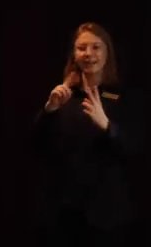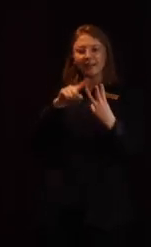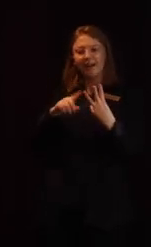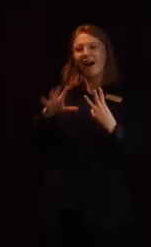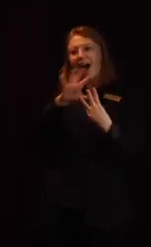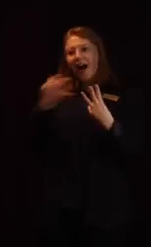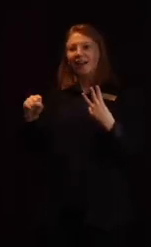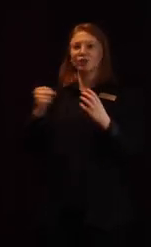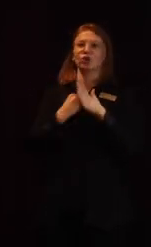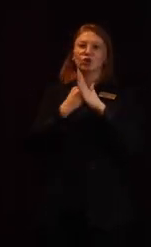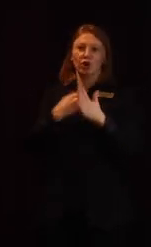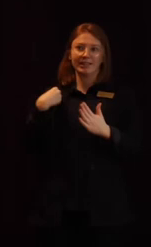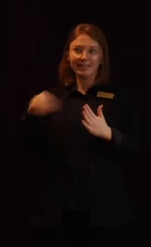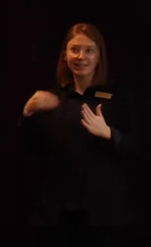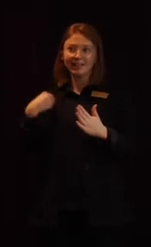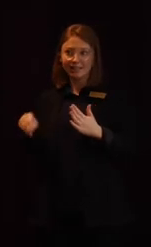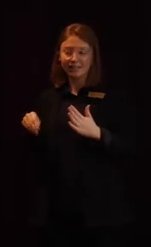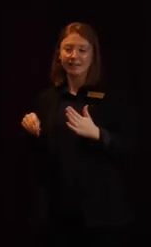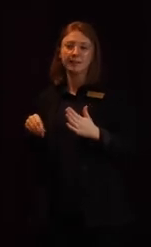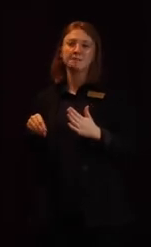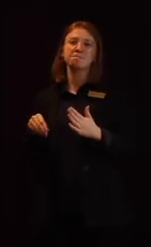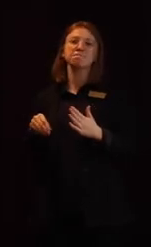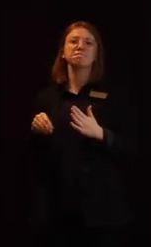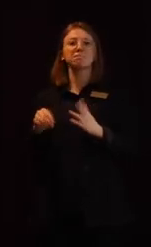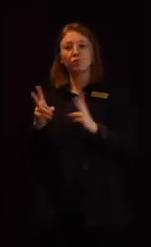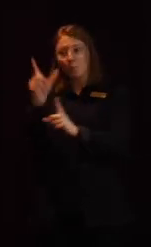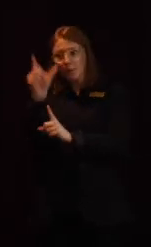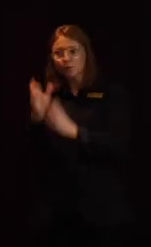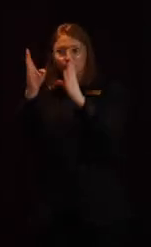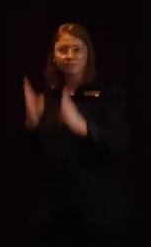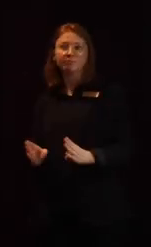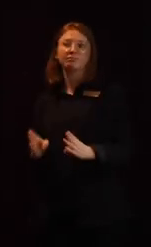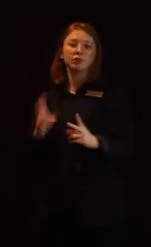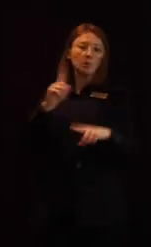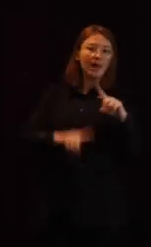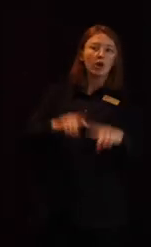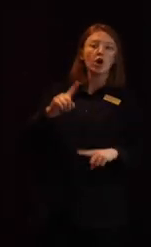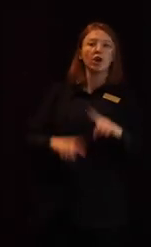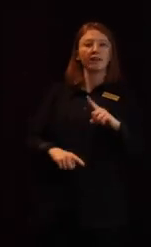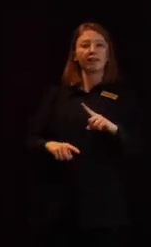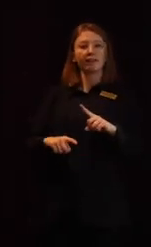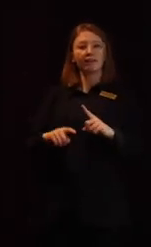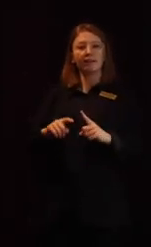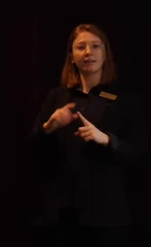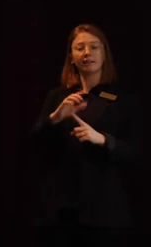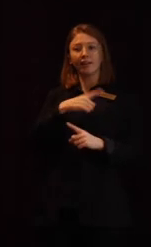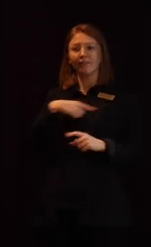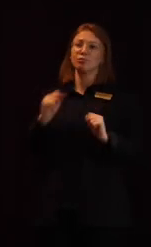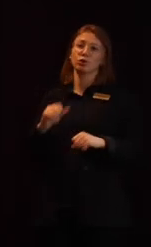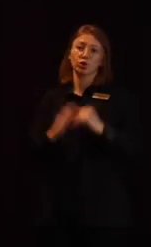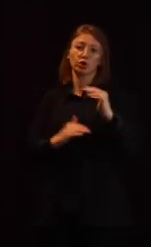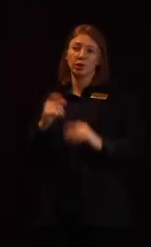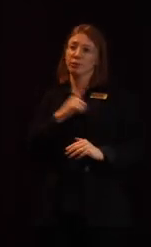stöd av som person och som anhörig med sällsynta diagnoser, att vi verkligen gör mycket mer.